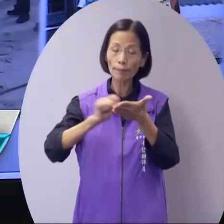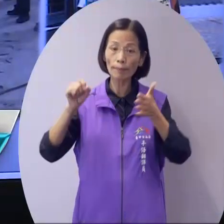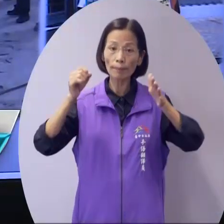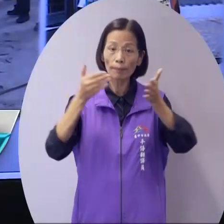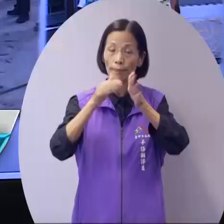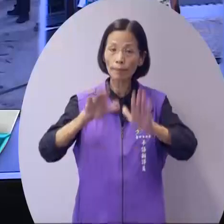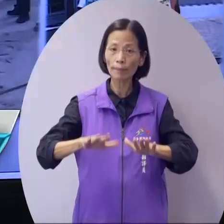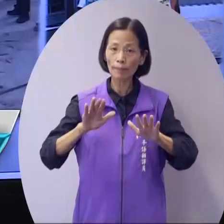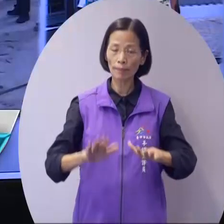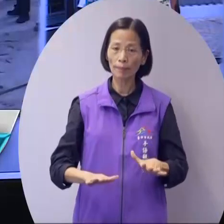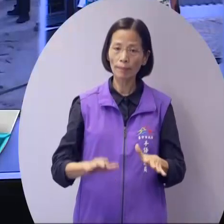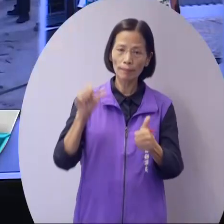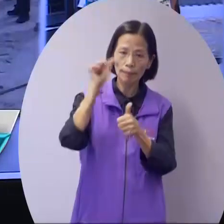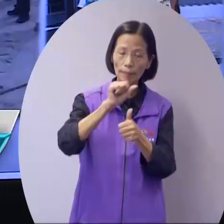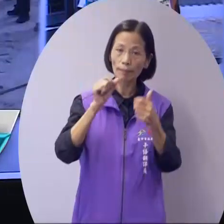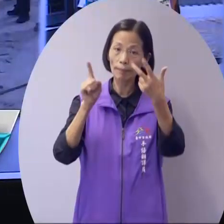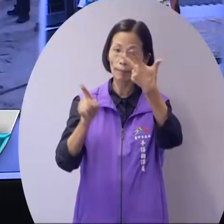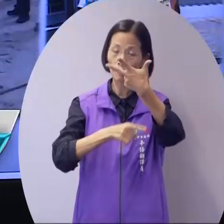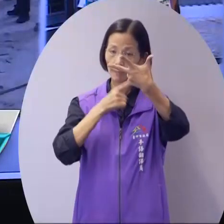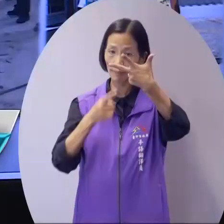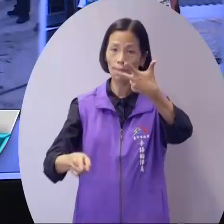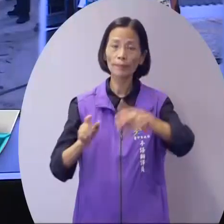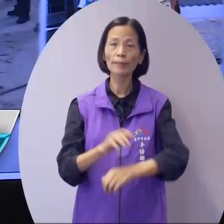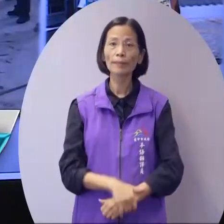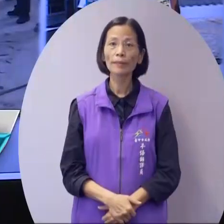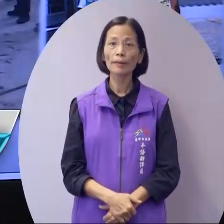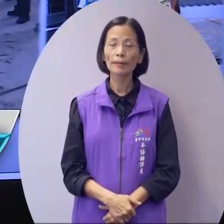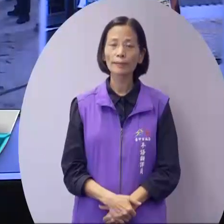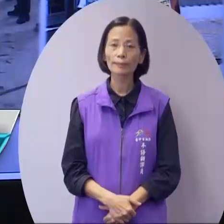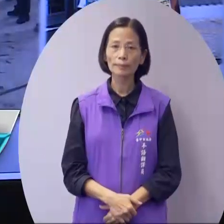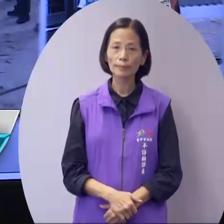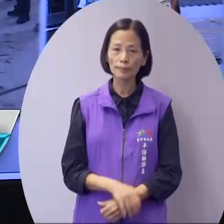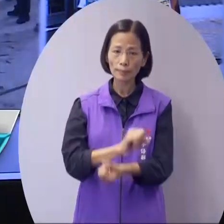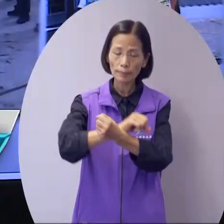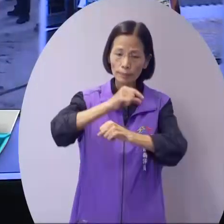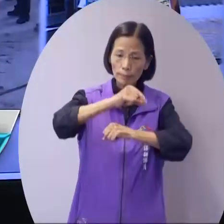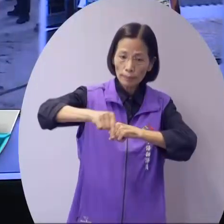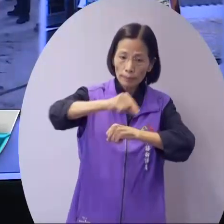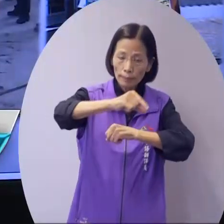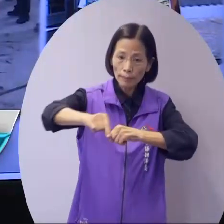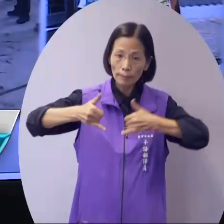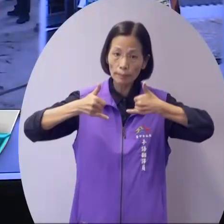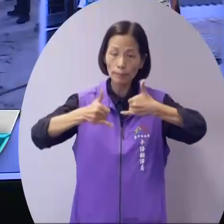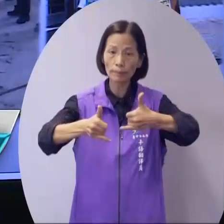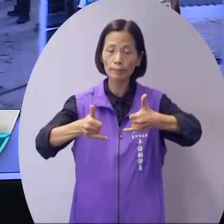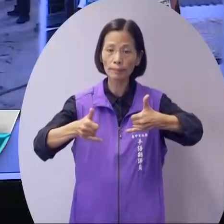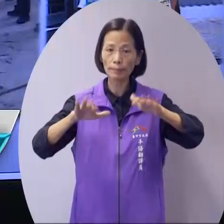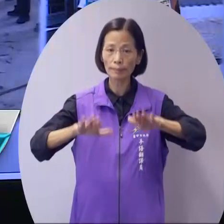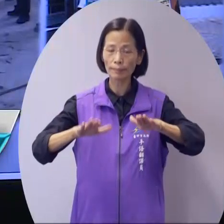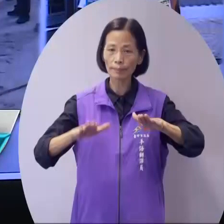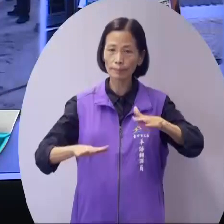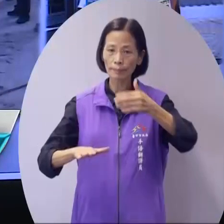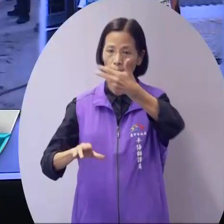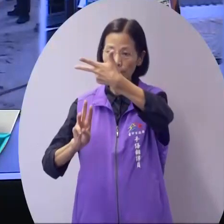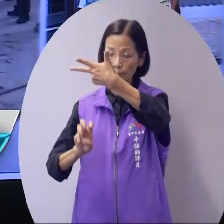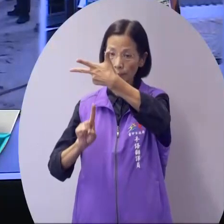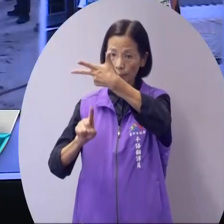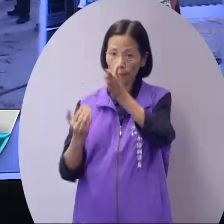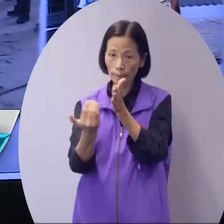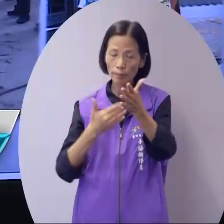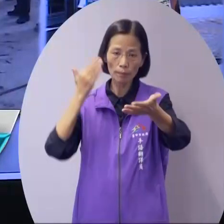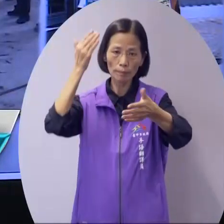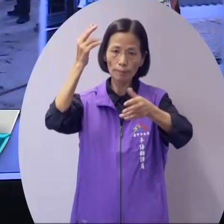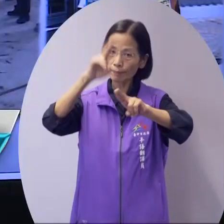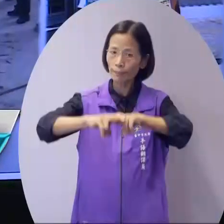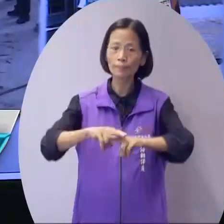前已经举发七个人。那高美木栈道湿地木栈道部分，目前呢到7月31号止都